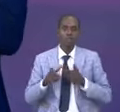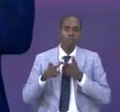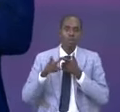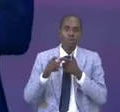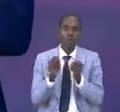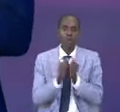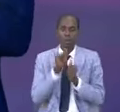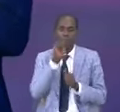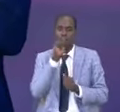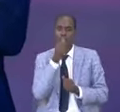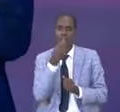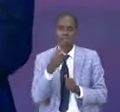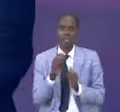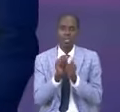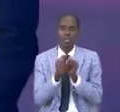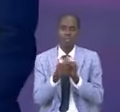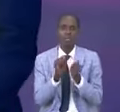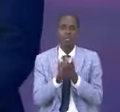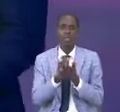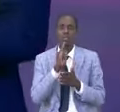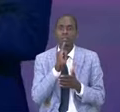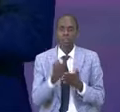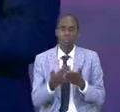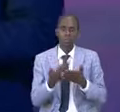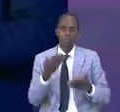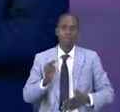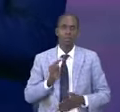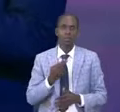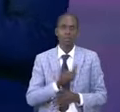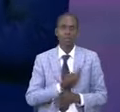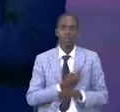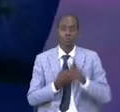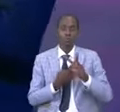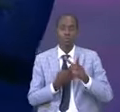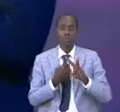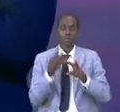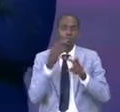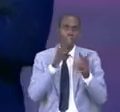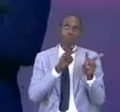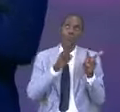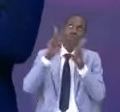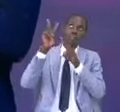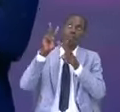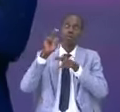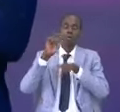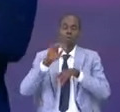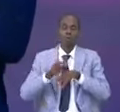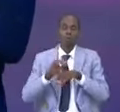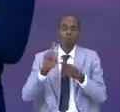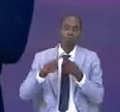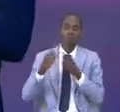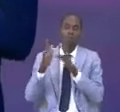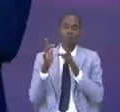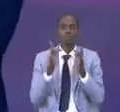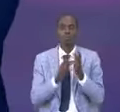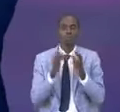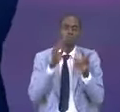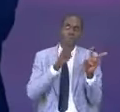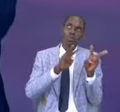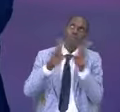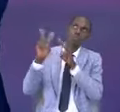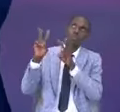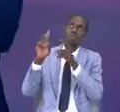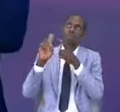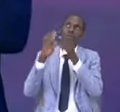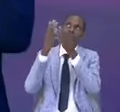verset 2 dit ayant les regards sur Jésus le regard vers le ciel les regards sur